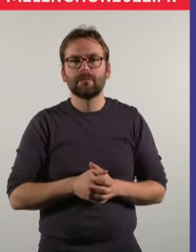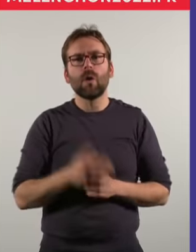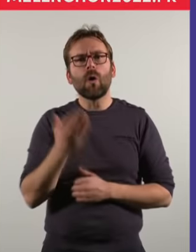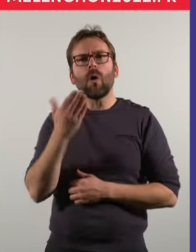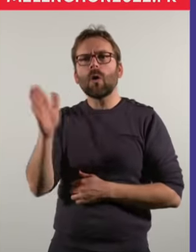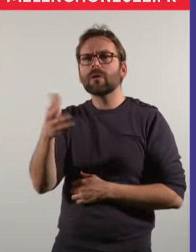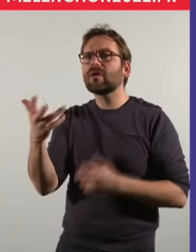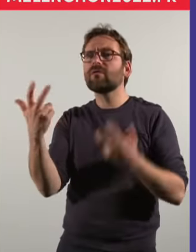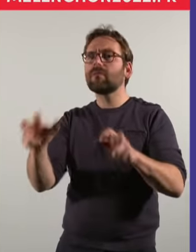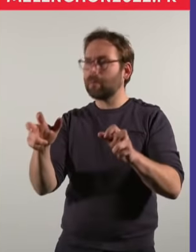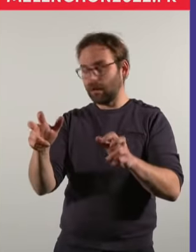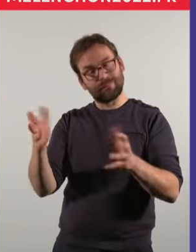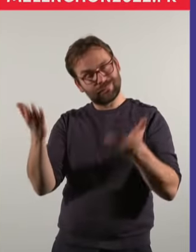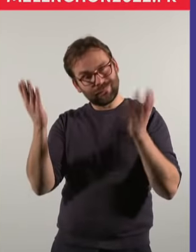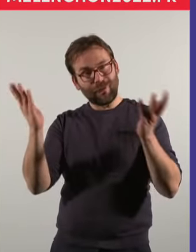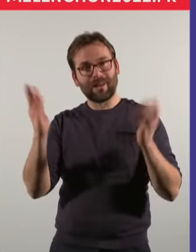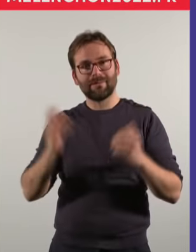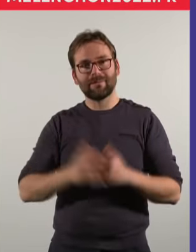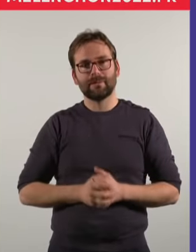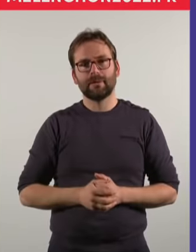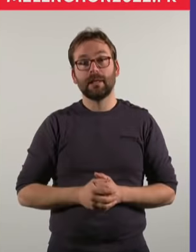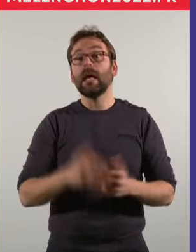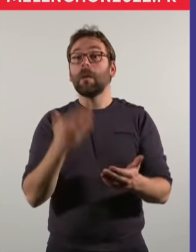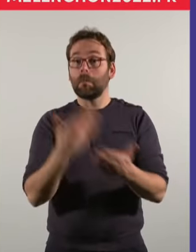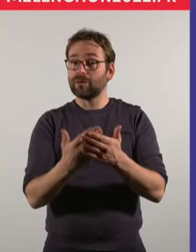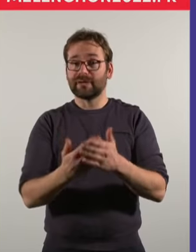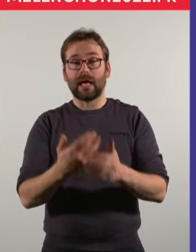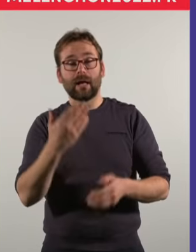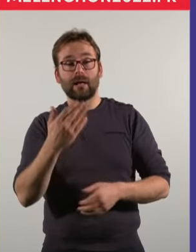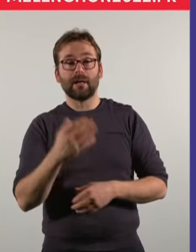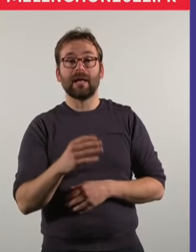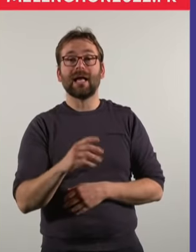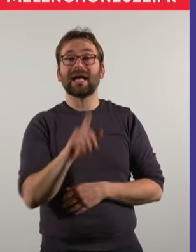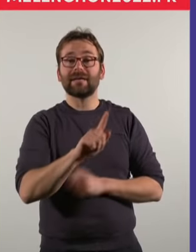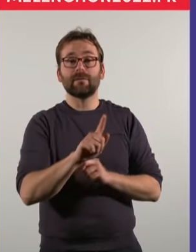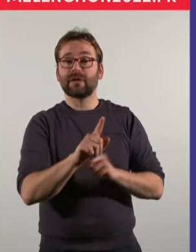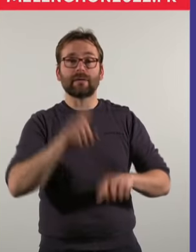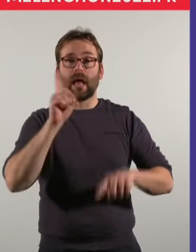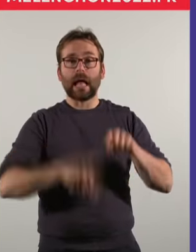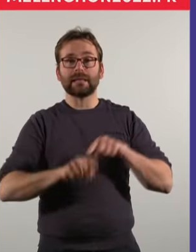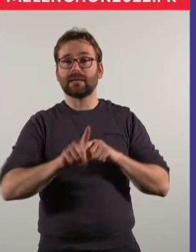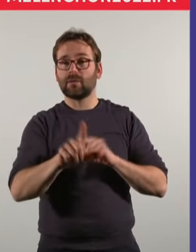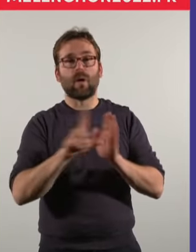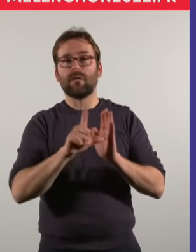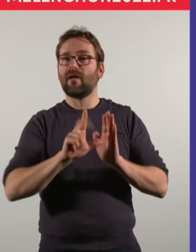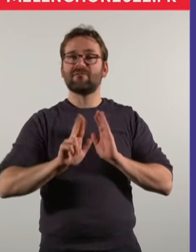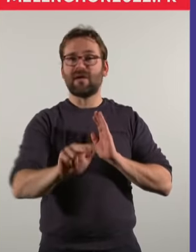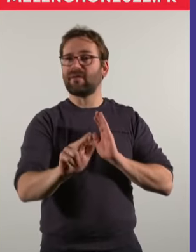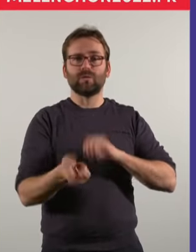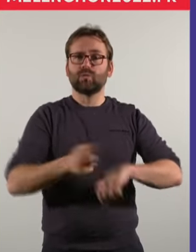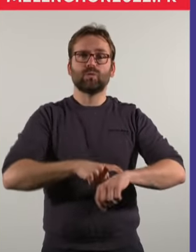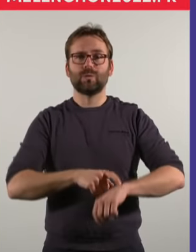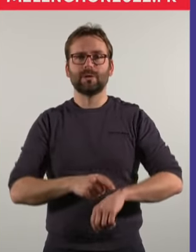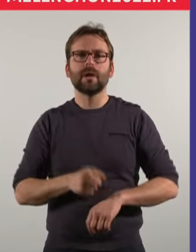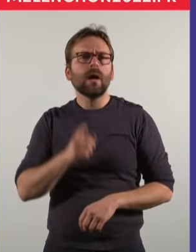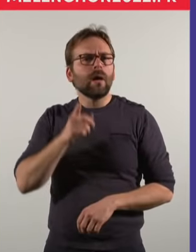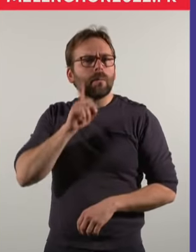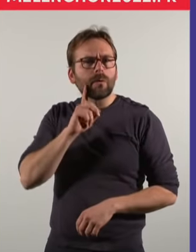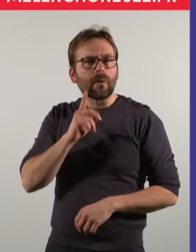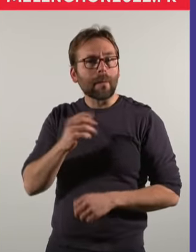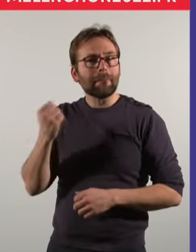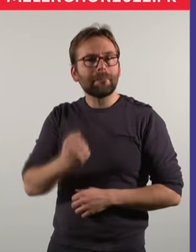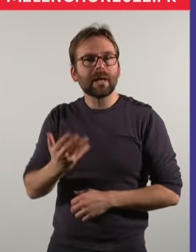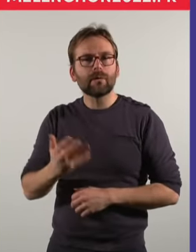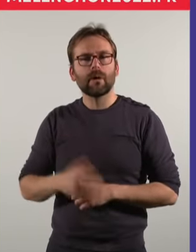n'en veut pas. Il faut comprendre, c'est pourquoi on interdira séance tenante. Parce que le pire, les gens,